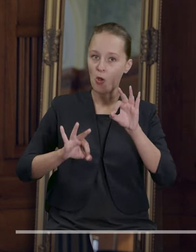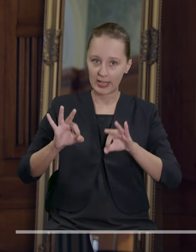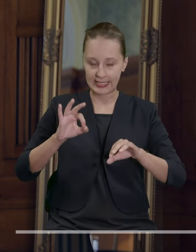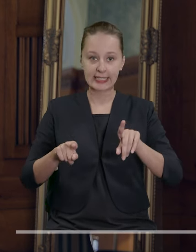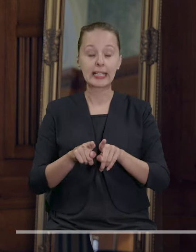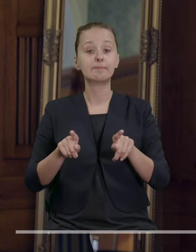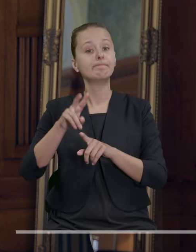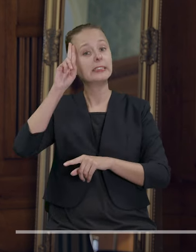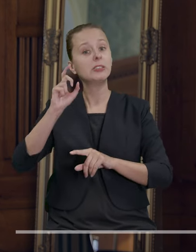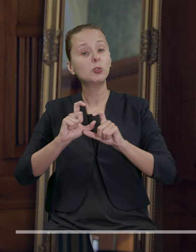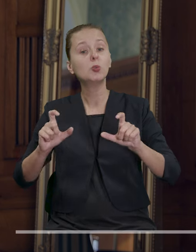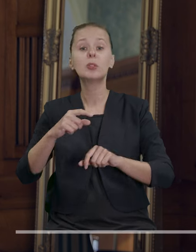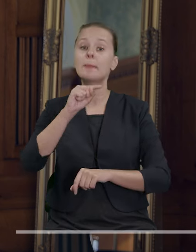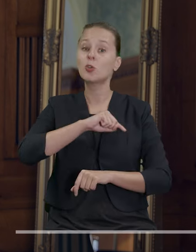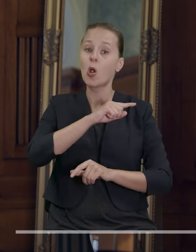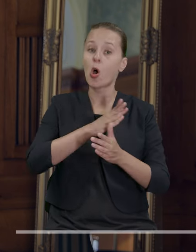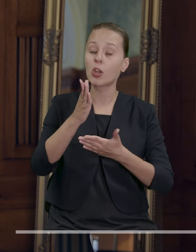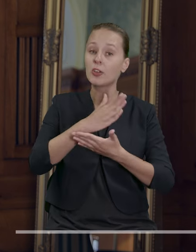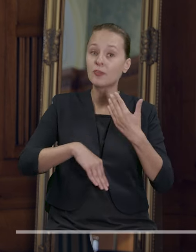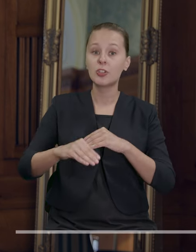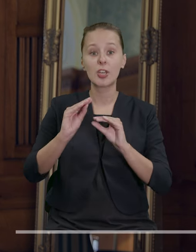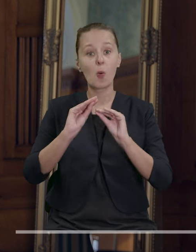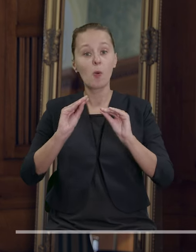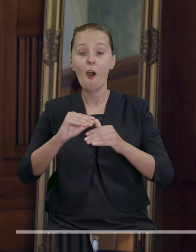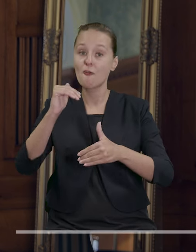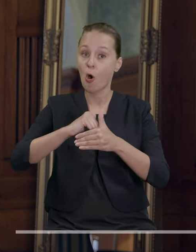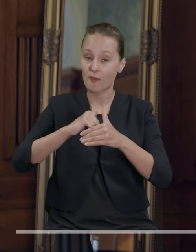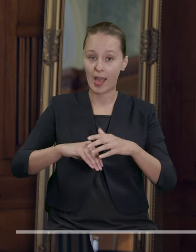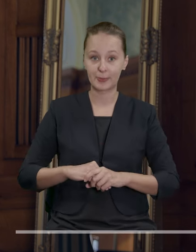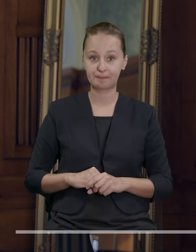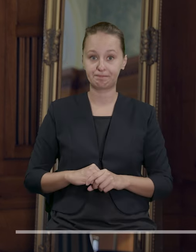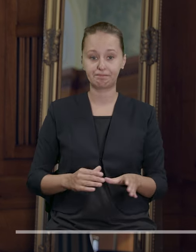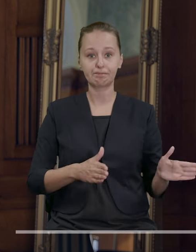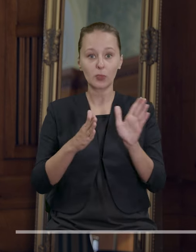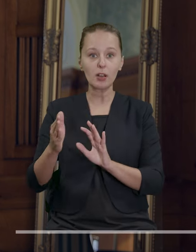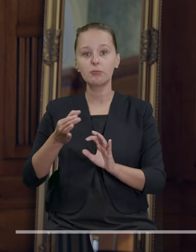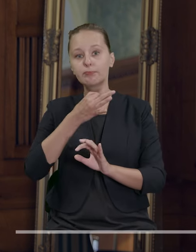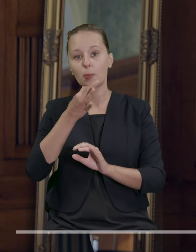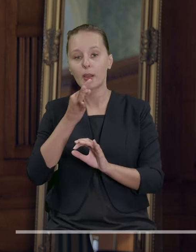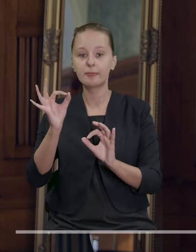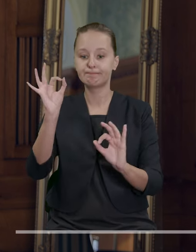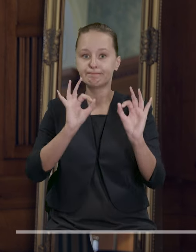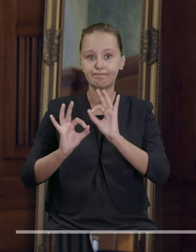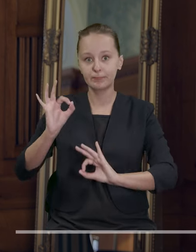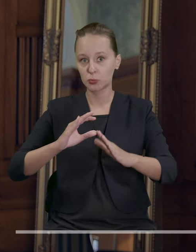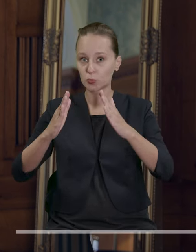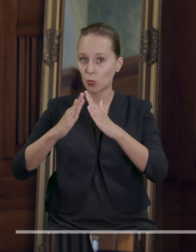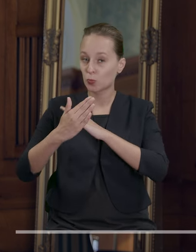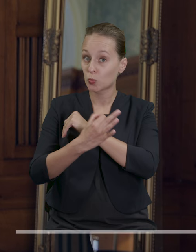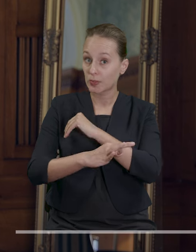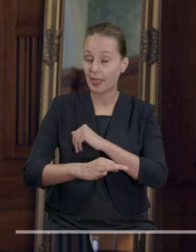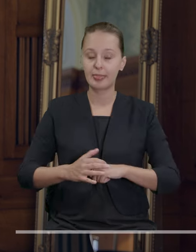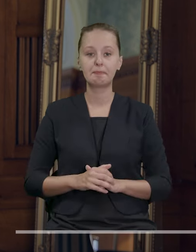Szkoleniowo-Konferencyjne, Instytut Psychologii Wydziału Nauk o Wychowaniu, kolejne modernizacje kolejnych